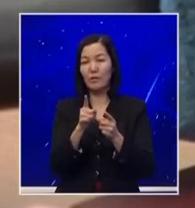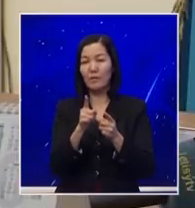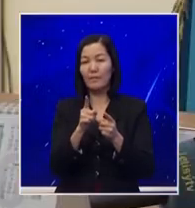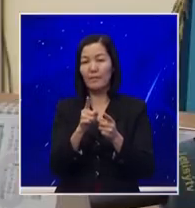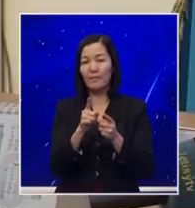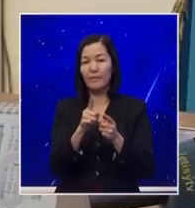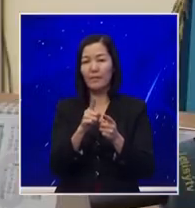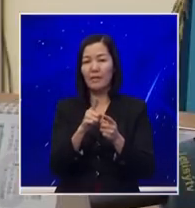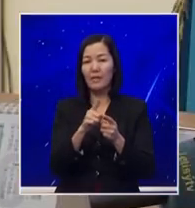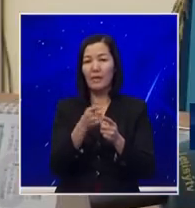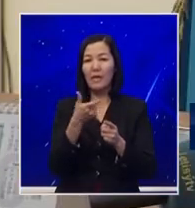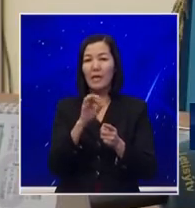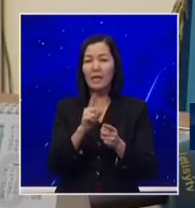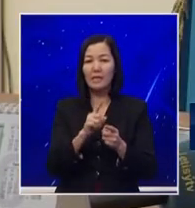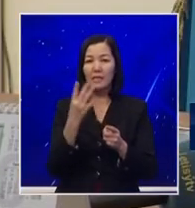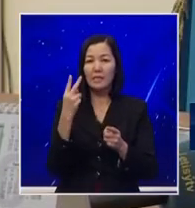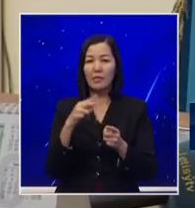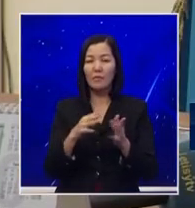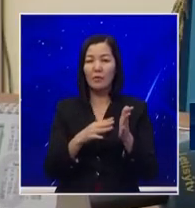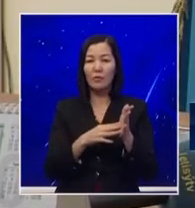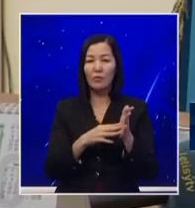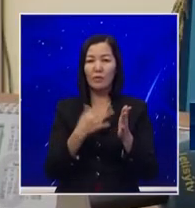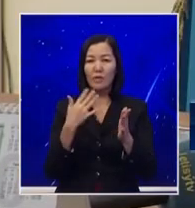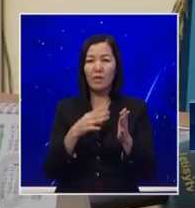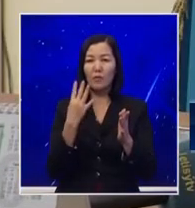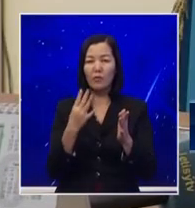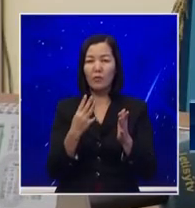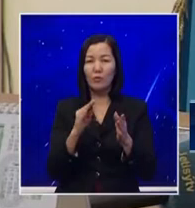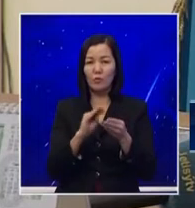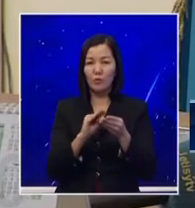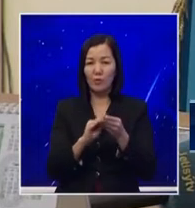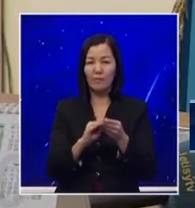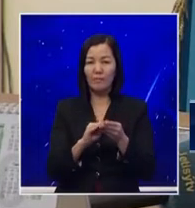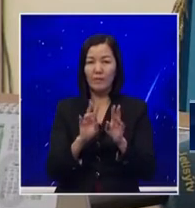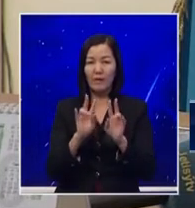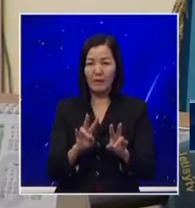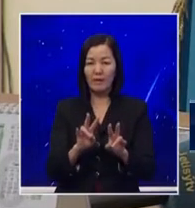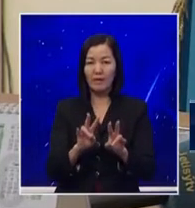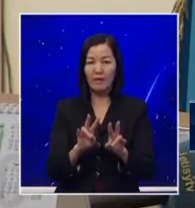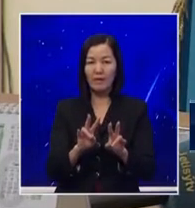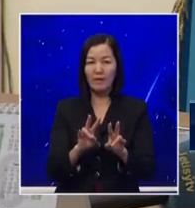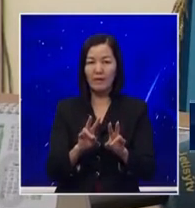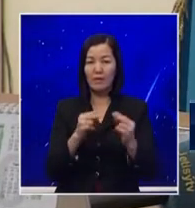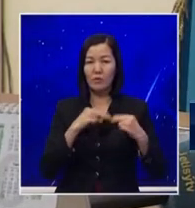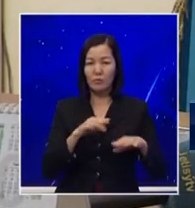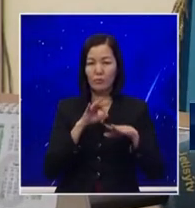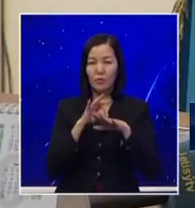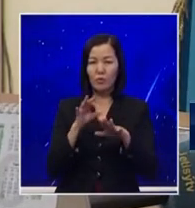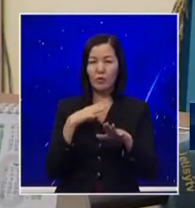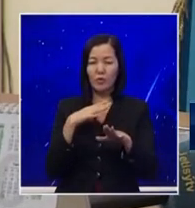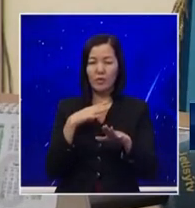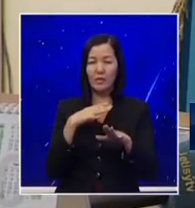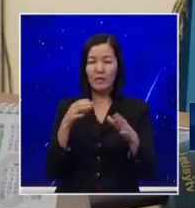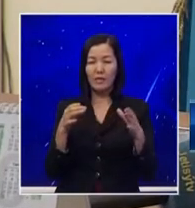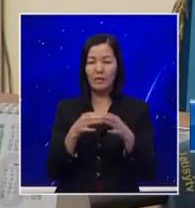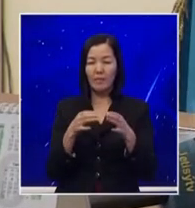Табиғи газымыз 29.54 тарифі өзгеріссіз қалды. Осындай жұмыс жүргізілді департамент